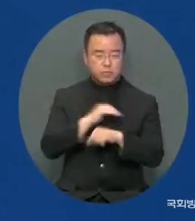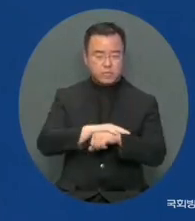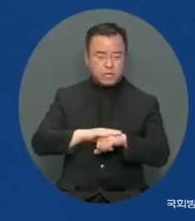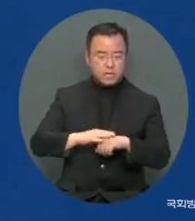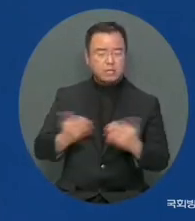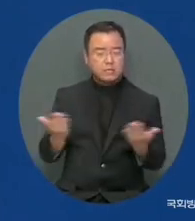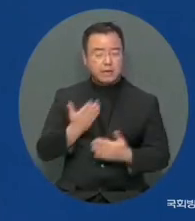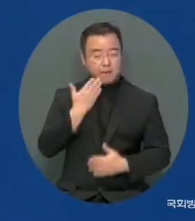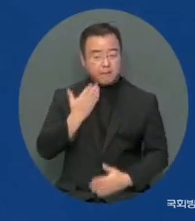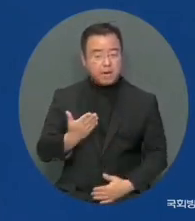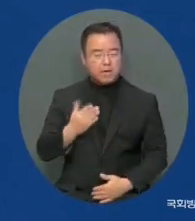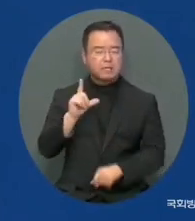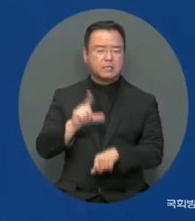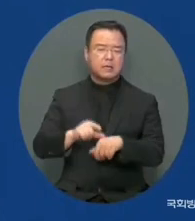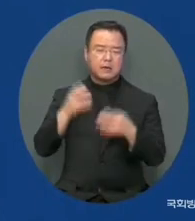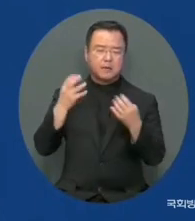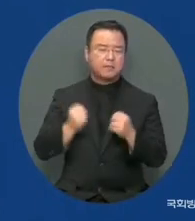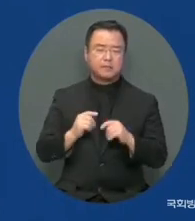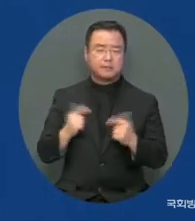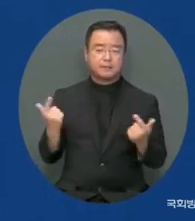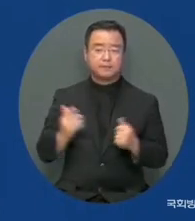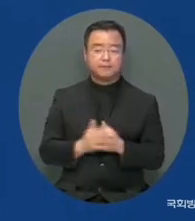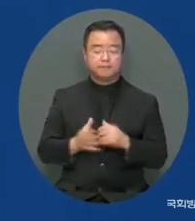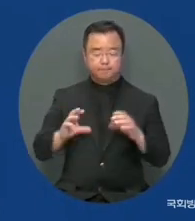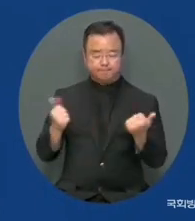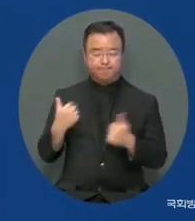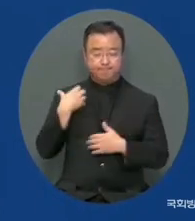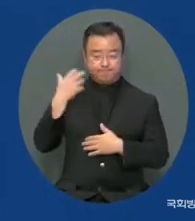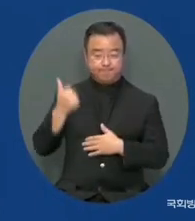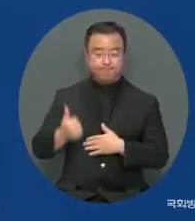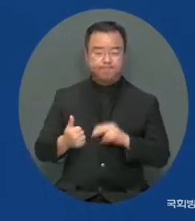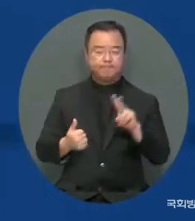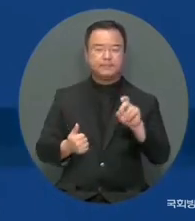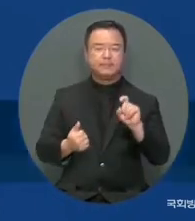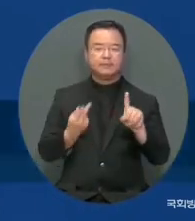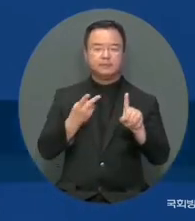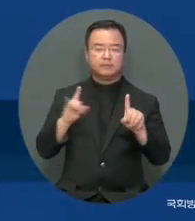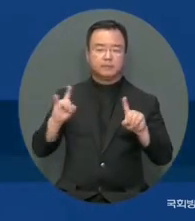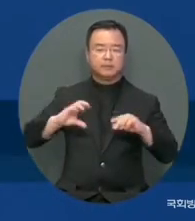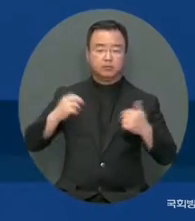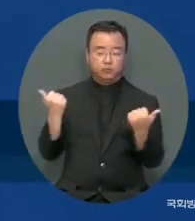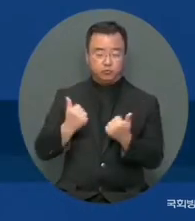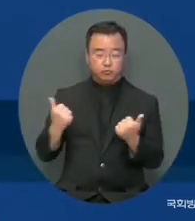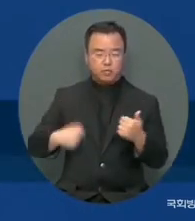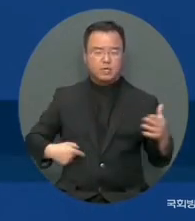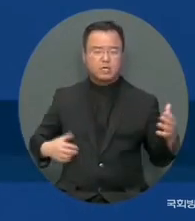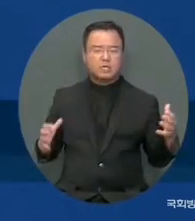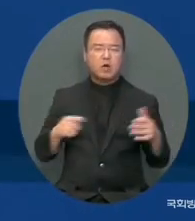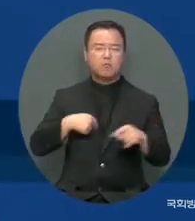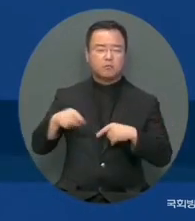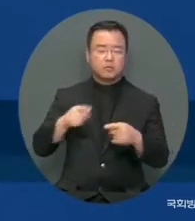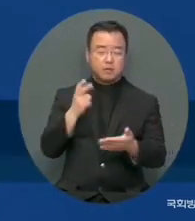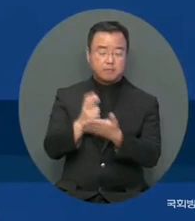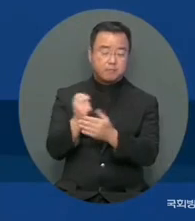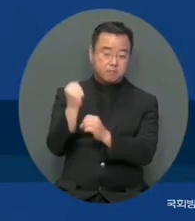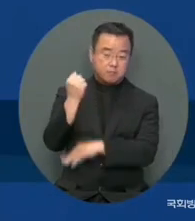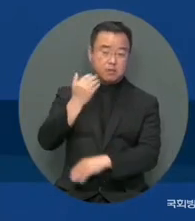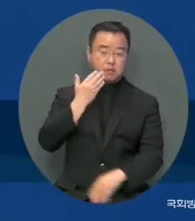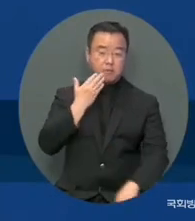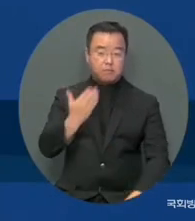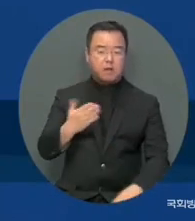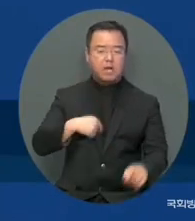않습니다. 국회의장으로서 21대 국회가 협치의 제도화를 위한